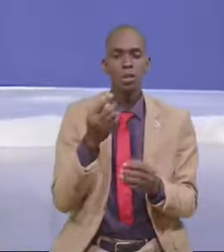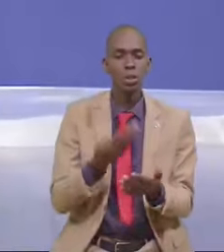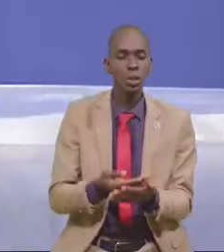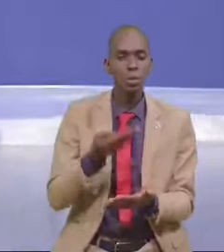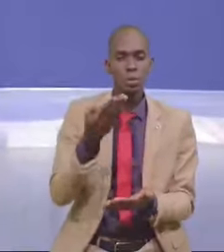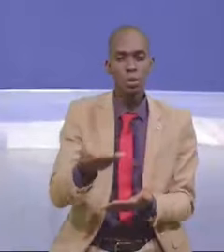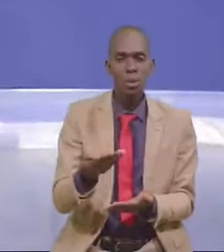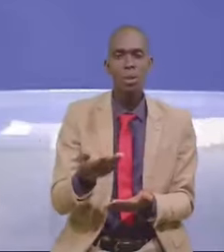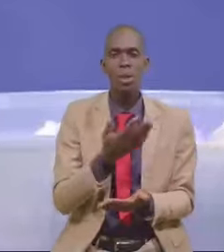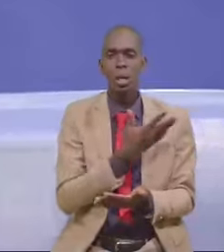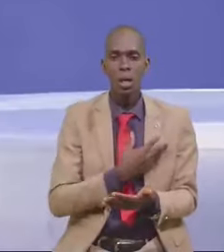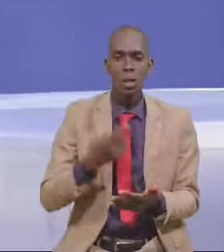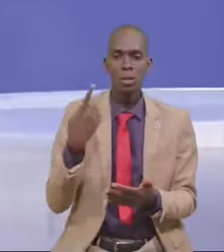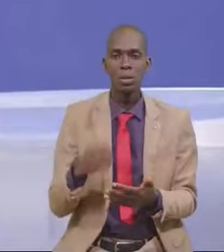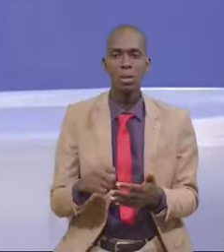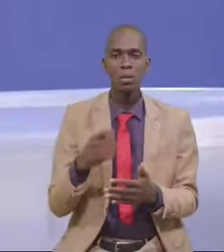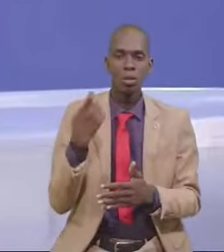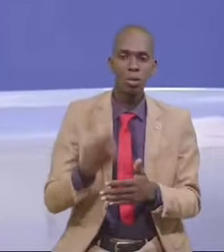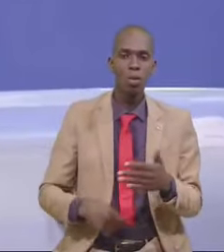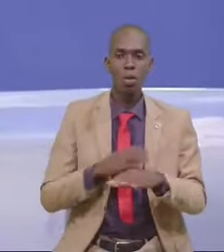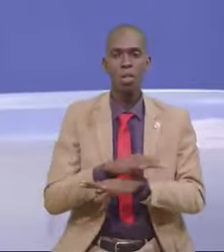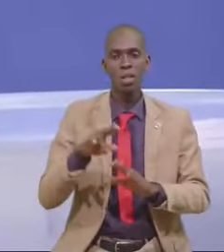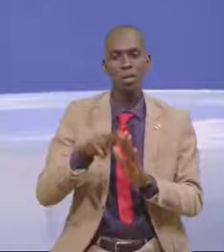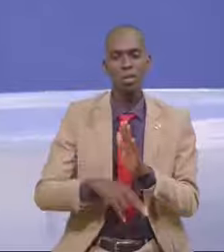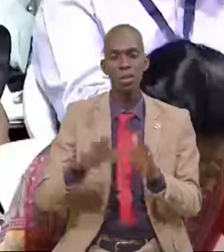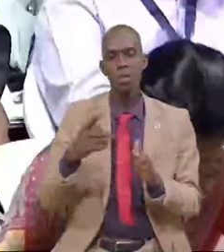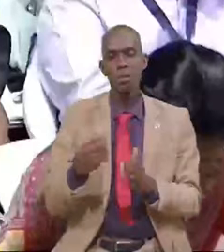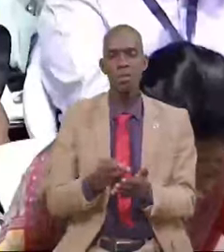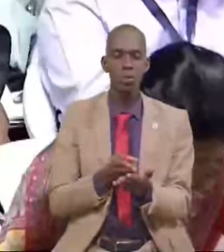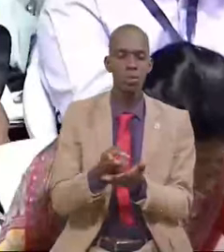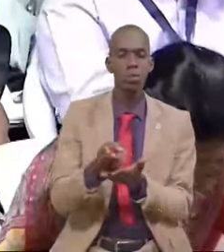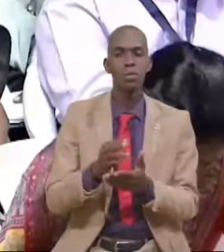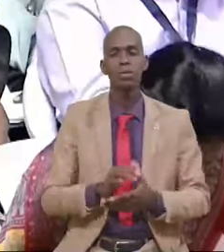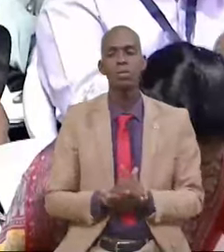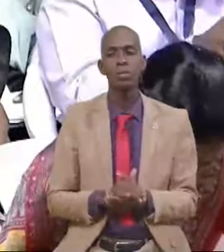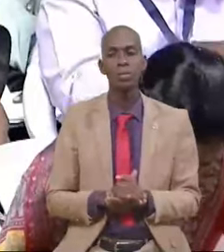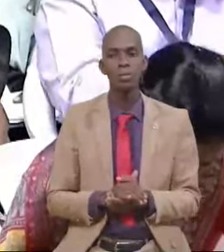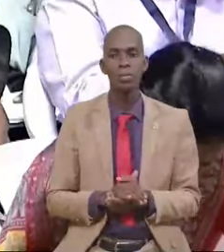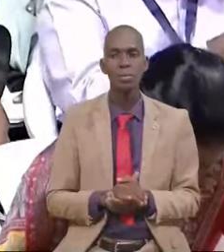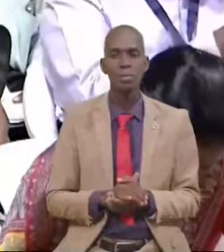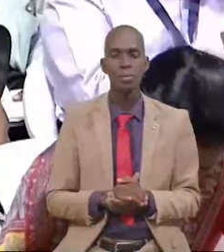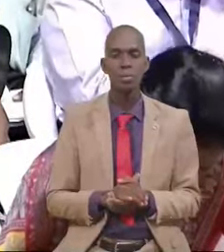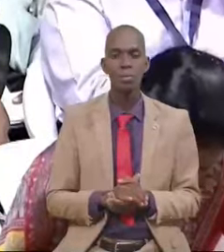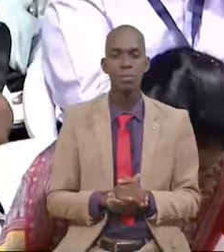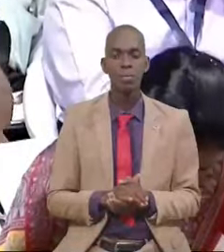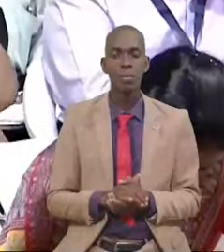Premièrement, c'est l'acquisition et la valeur inestimable de la vérité.